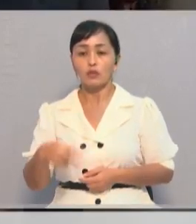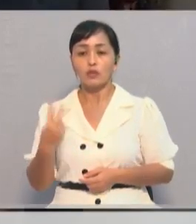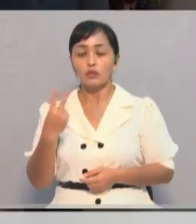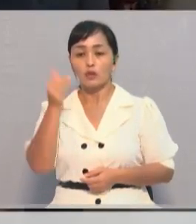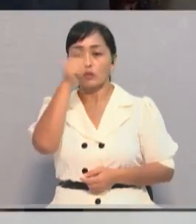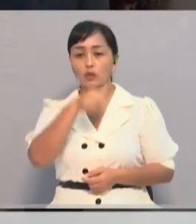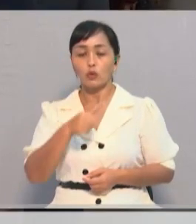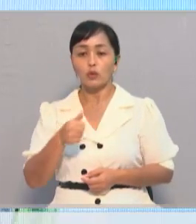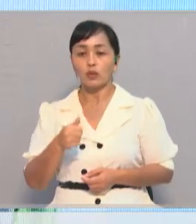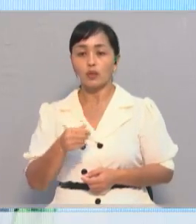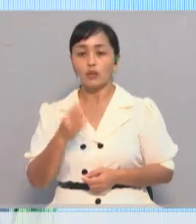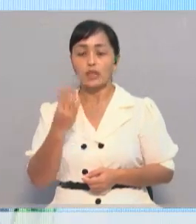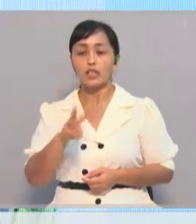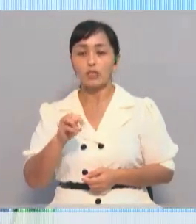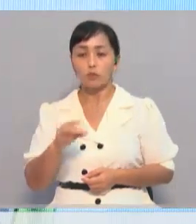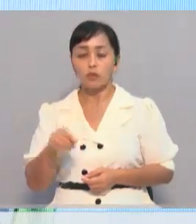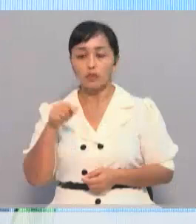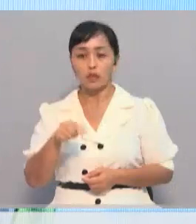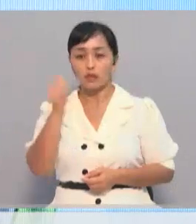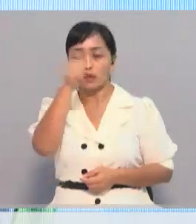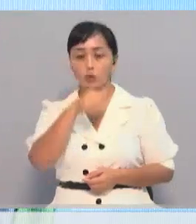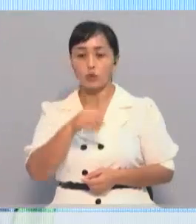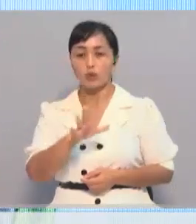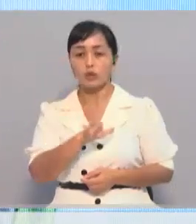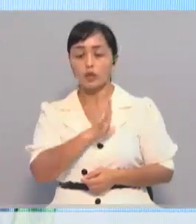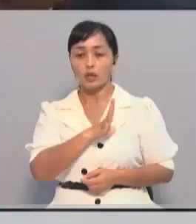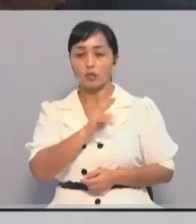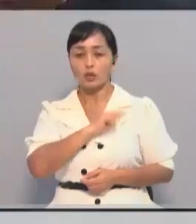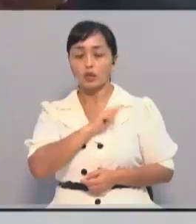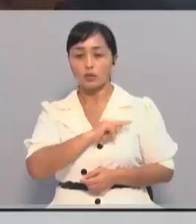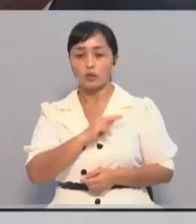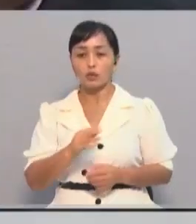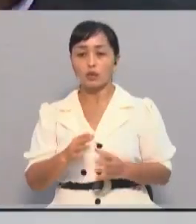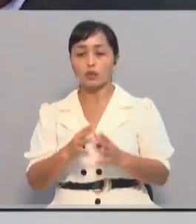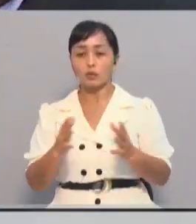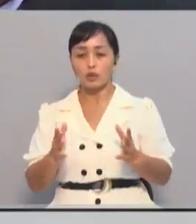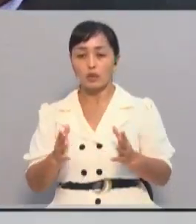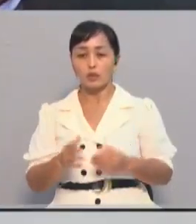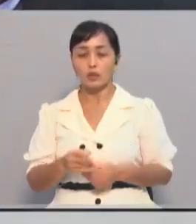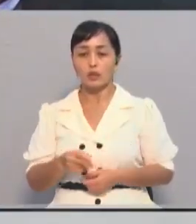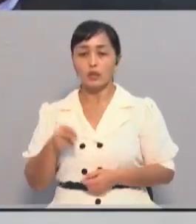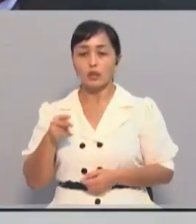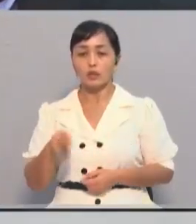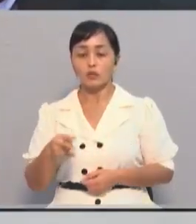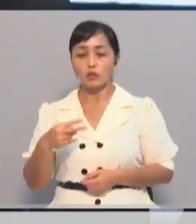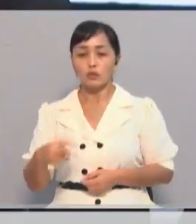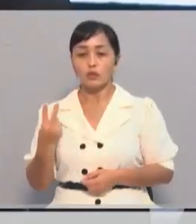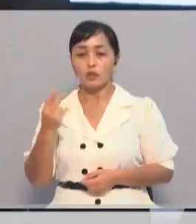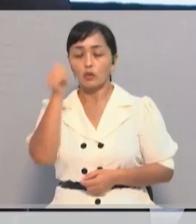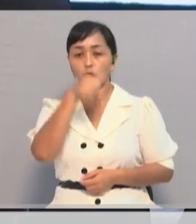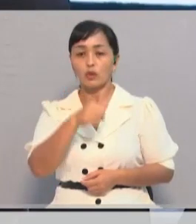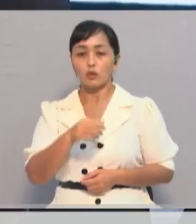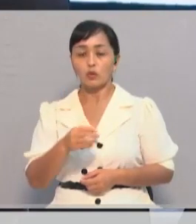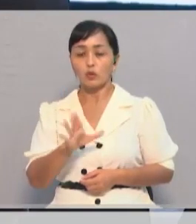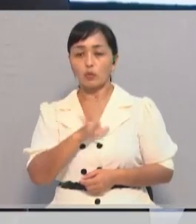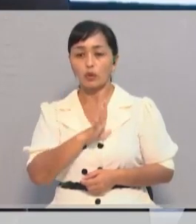и по показателям за 4 месяца этого года. Объем инвестиций в основной капитал в Тюлькобасском районе в 2022 году